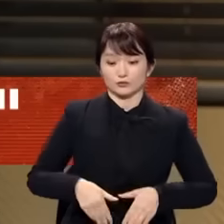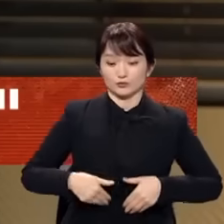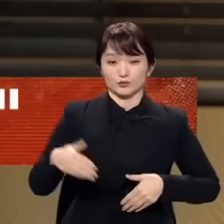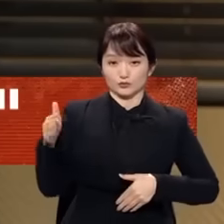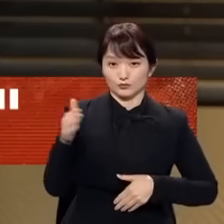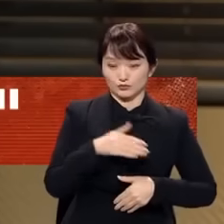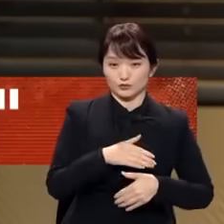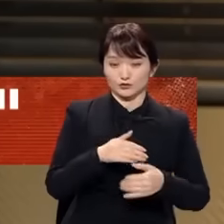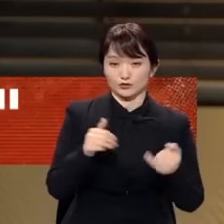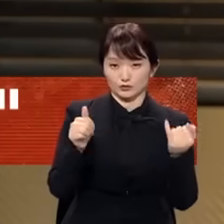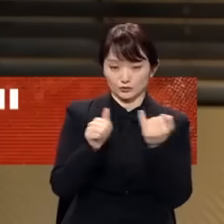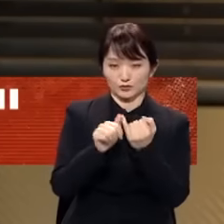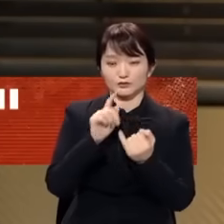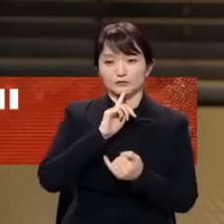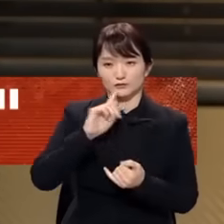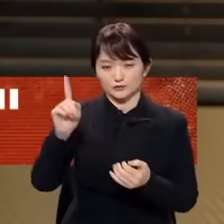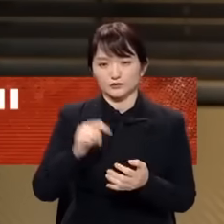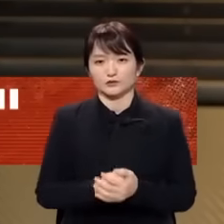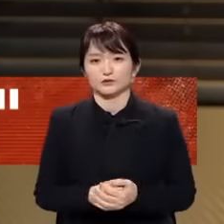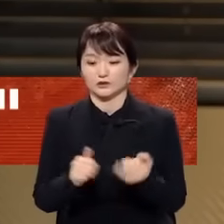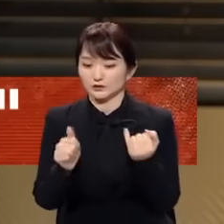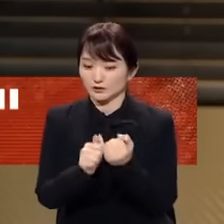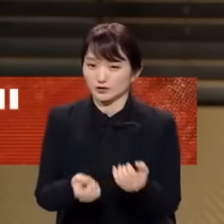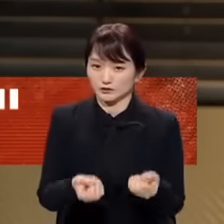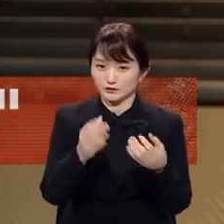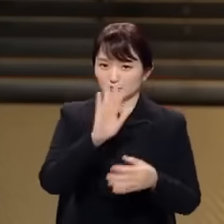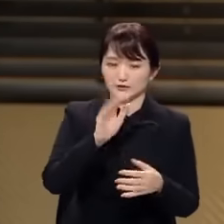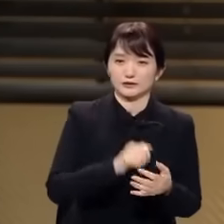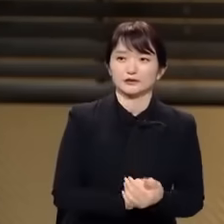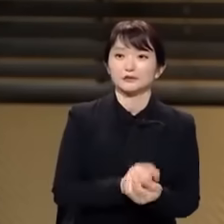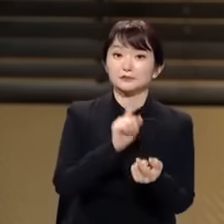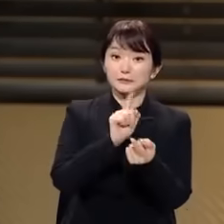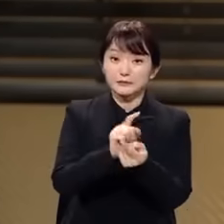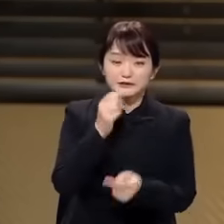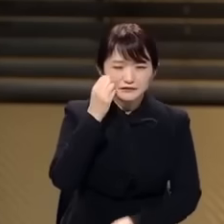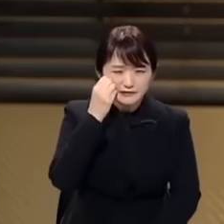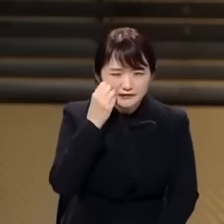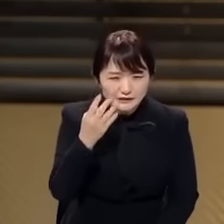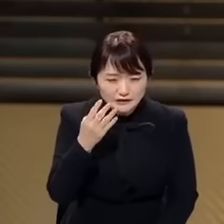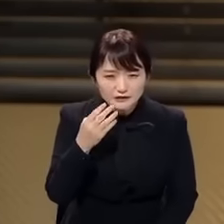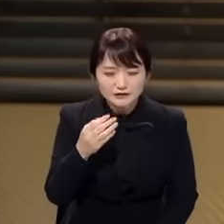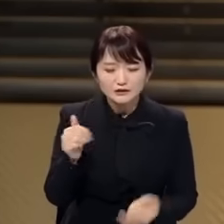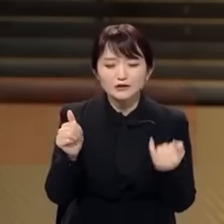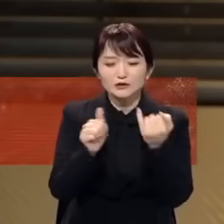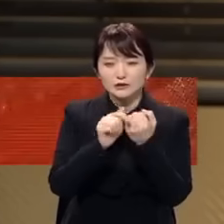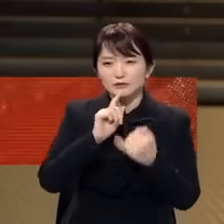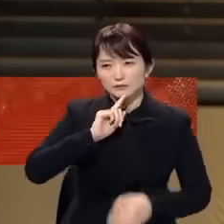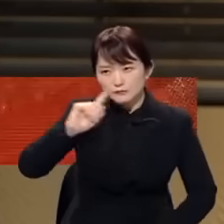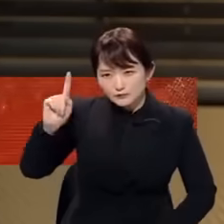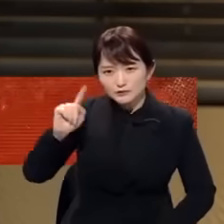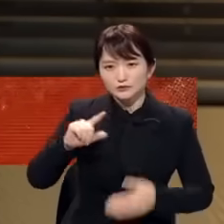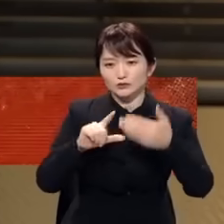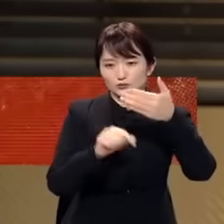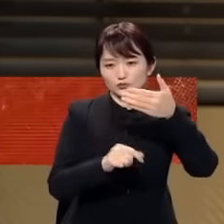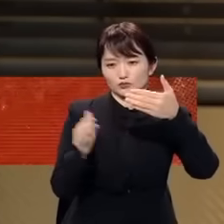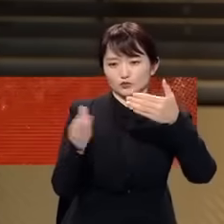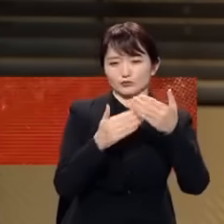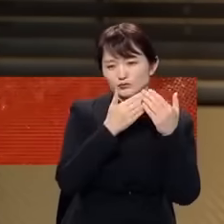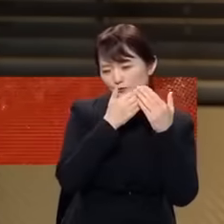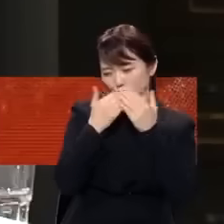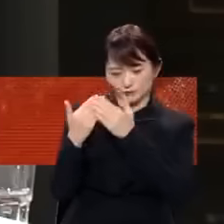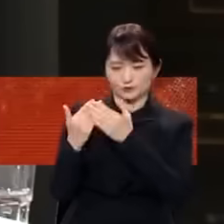그 그런데 이제 두 사람이 결혼식은 올리지 않고 그냥 만난지 4개월 만에 일단 혼인 신고하고 바로 9월부터 동를 시작했다고